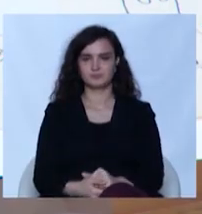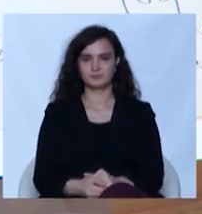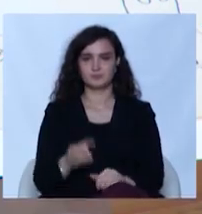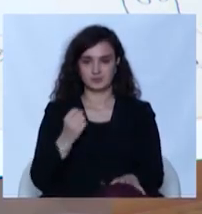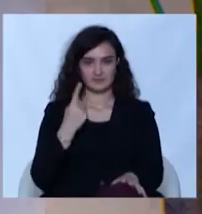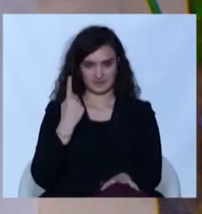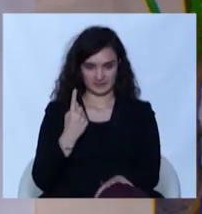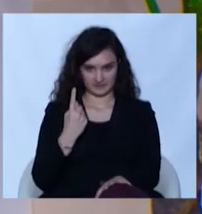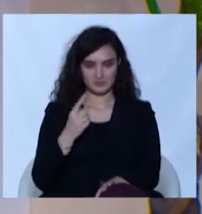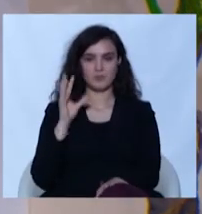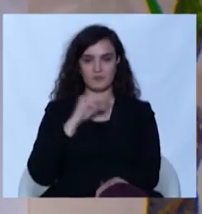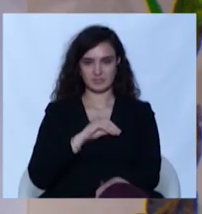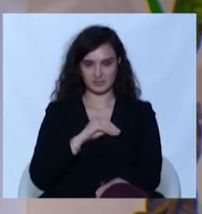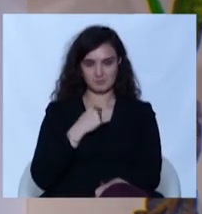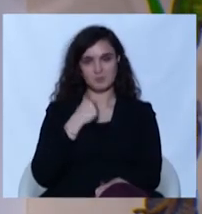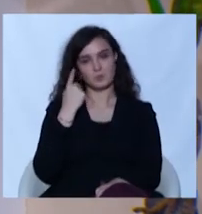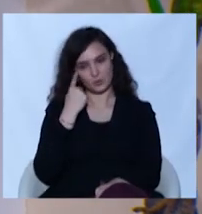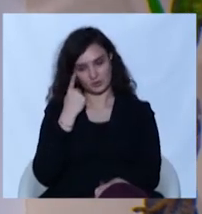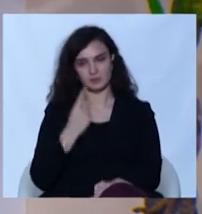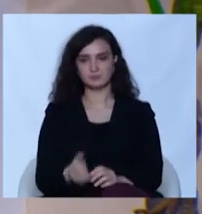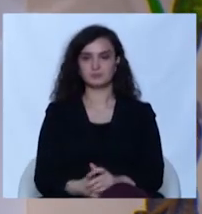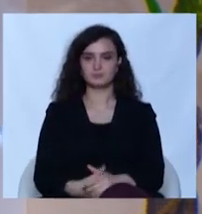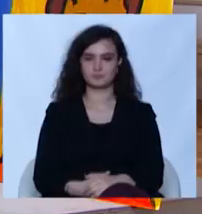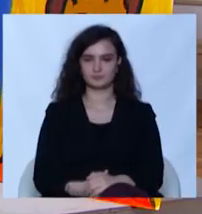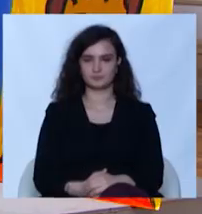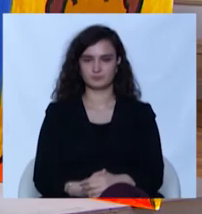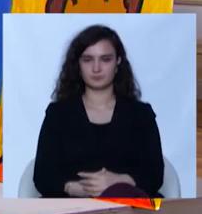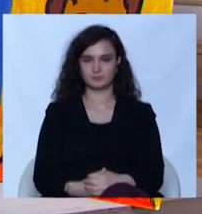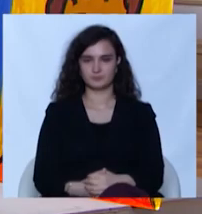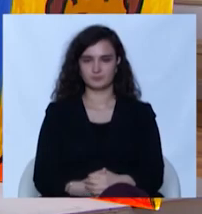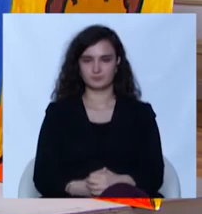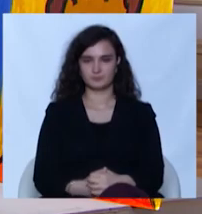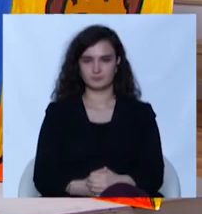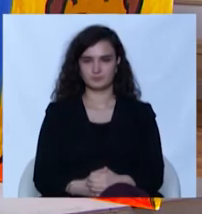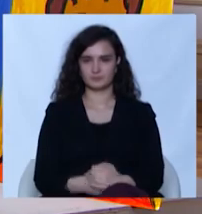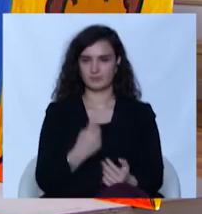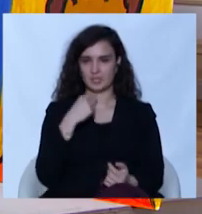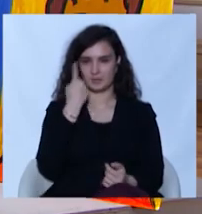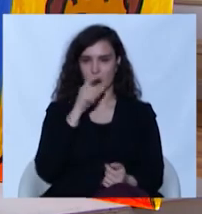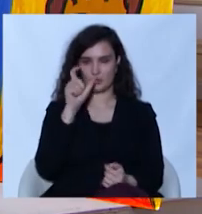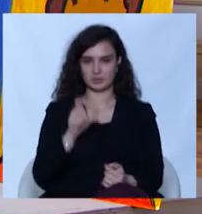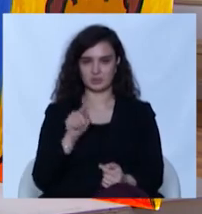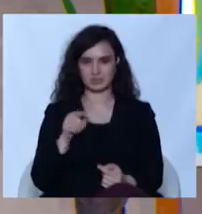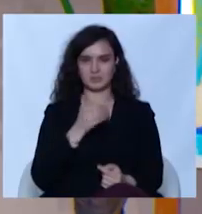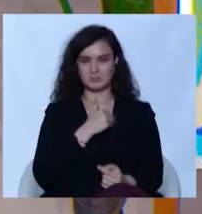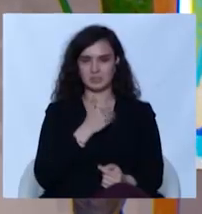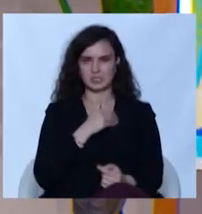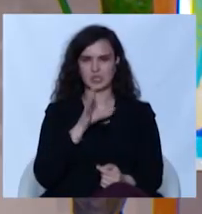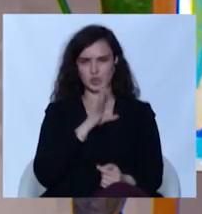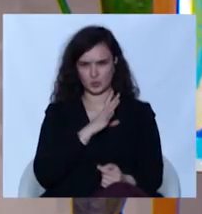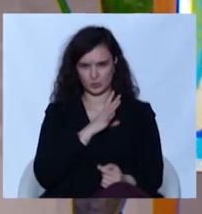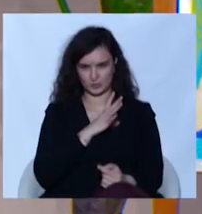1 ვასწრებ, მე მგონი. 1 პორტრეტი, რომელიც მინდა